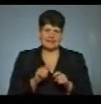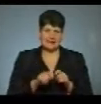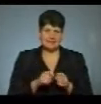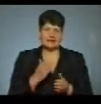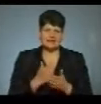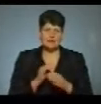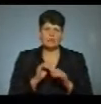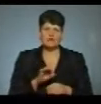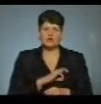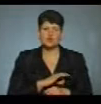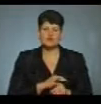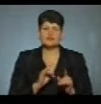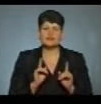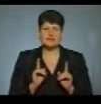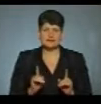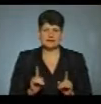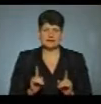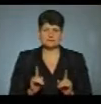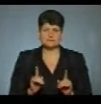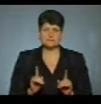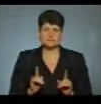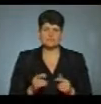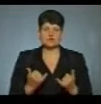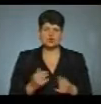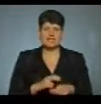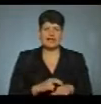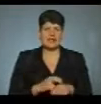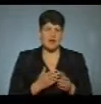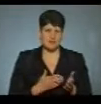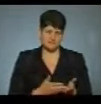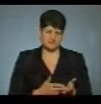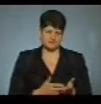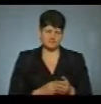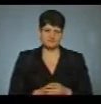вони можуть використовуватися тільки, скажімо так, сьогодні лікарями, так?